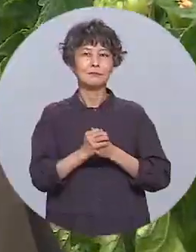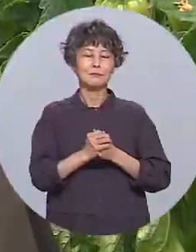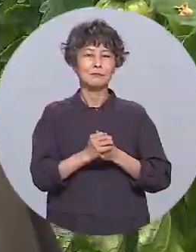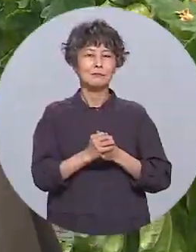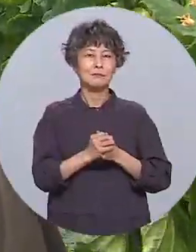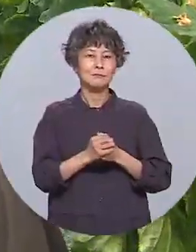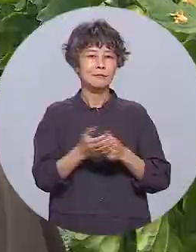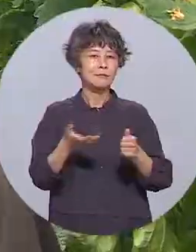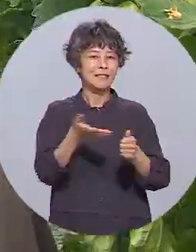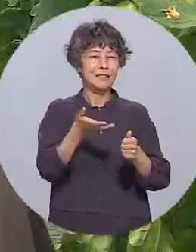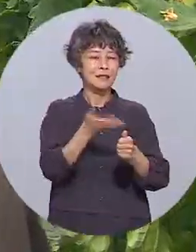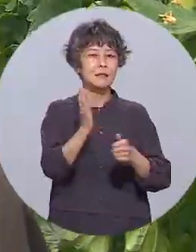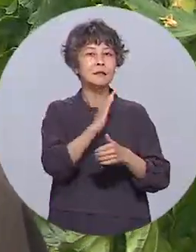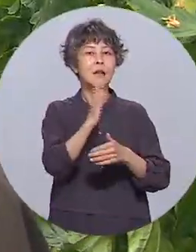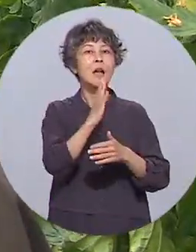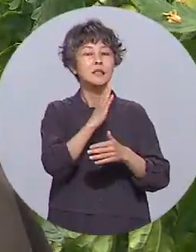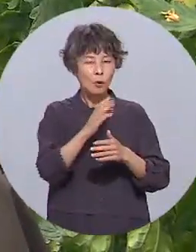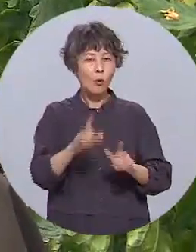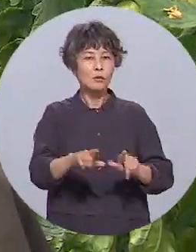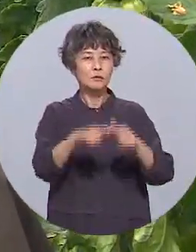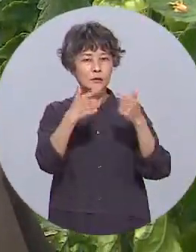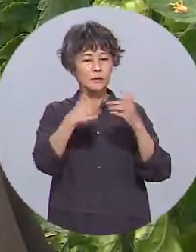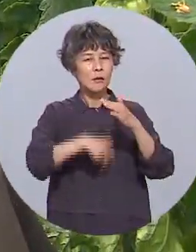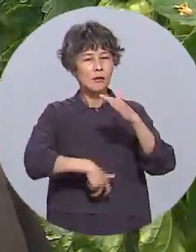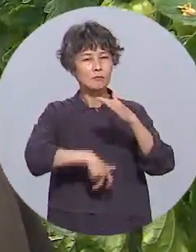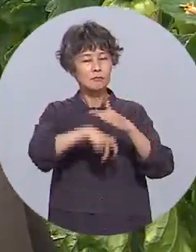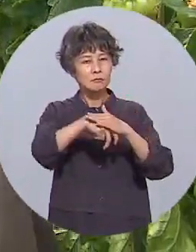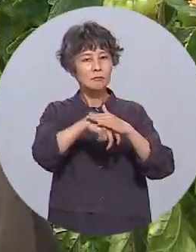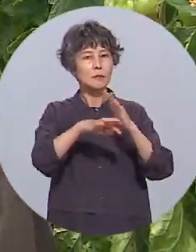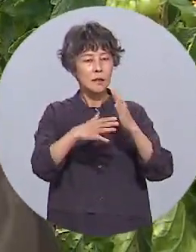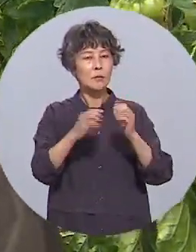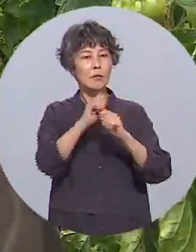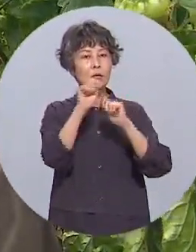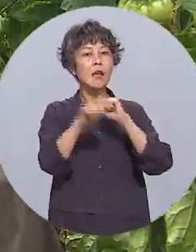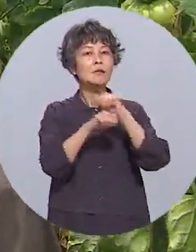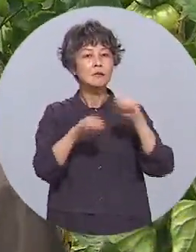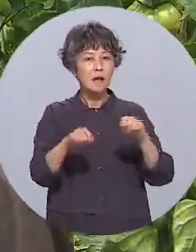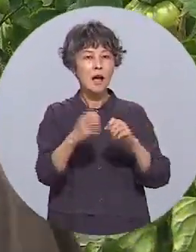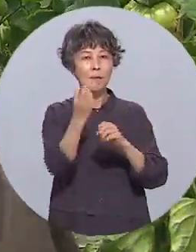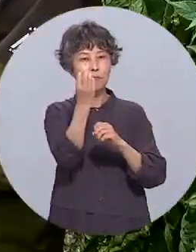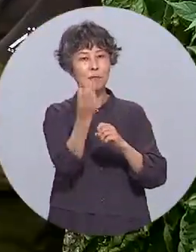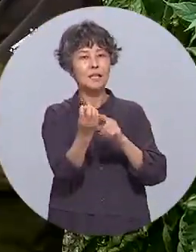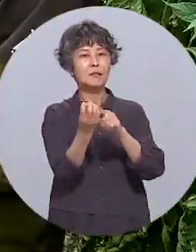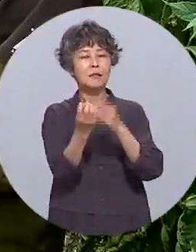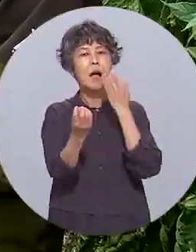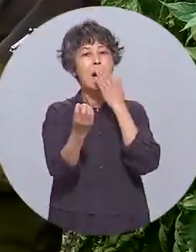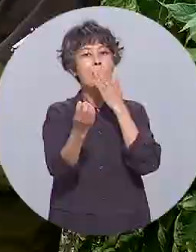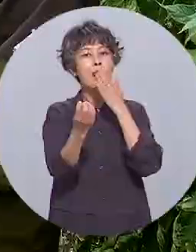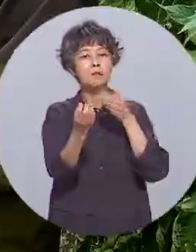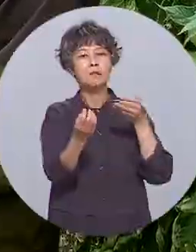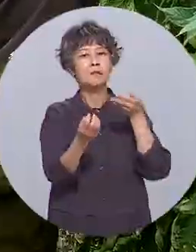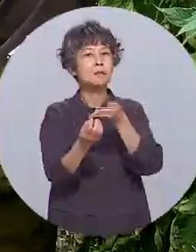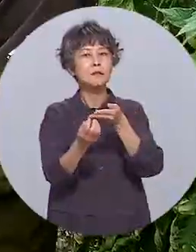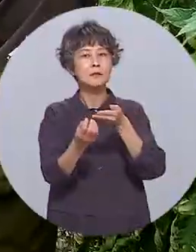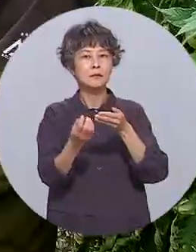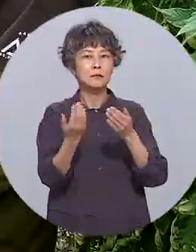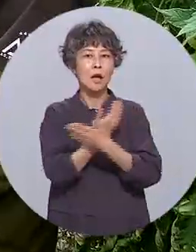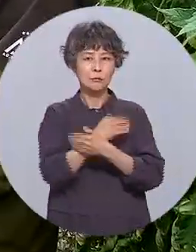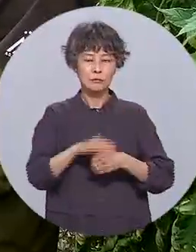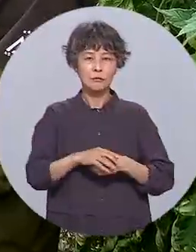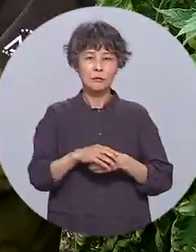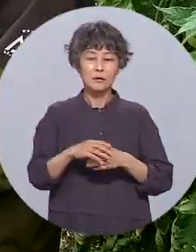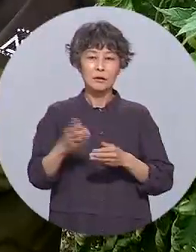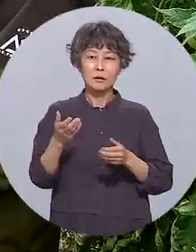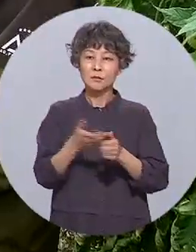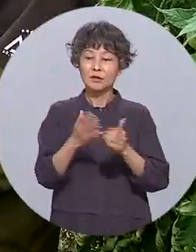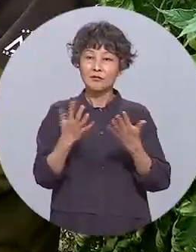まりあげないとですね、木はストレスを感じてですね、ミニアの糖分を貯めるっていう性質があるんです。 でも水あげないとこれ枯れちゃうん